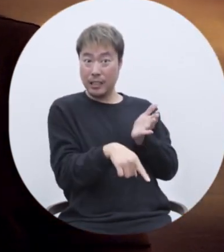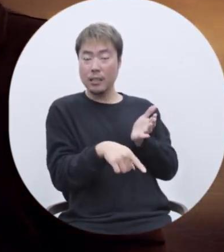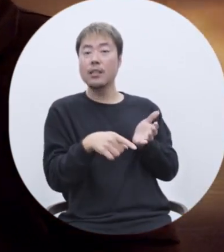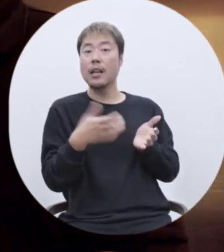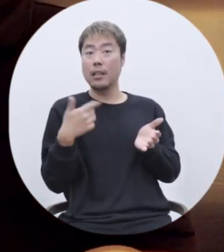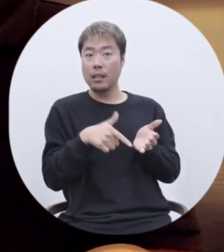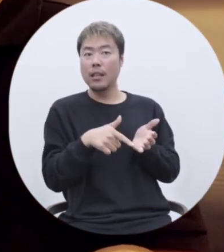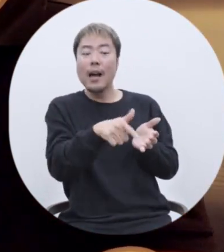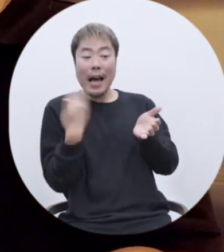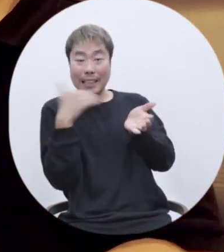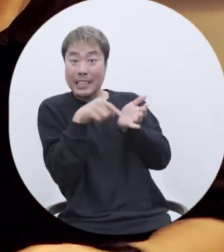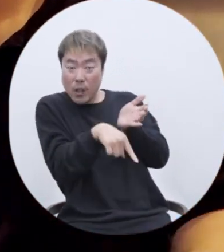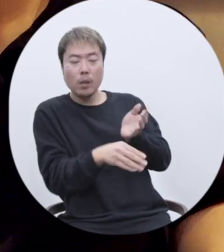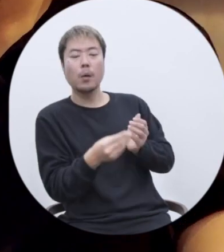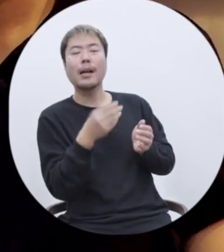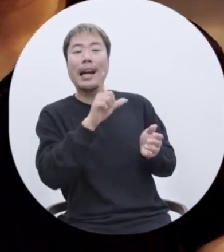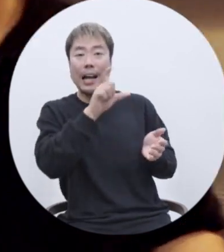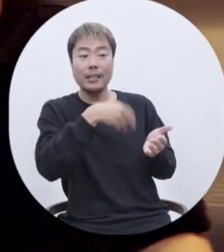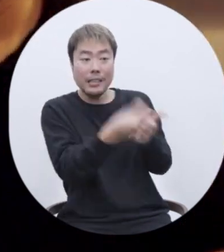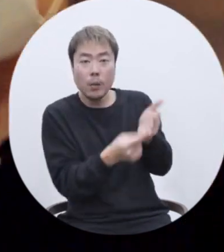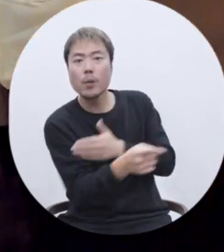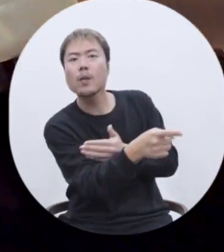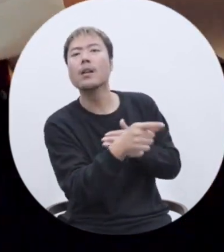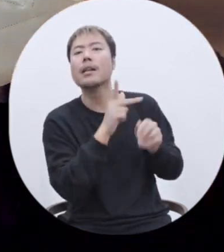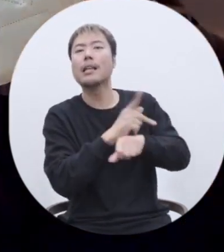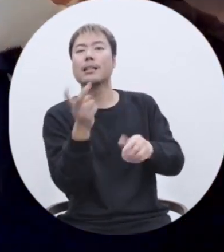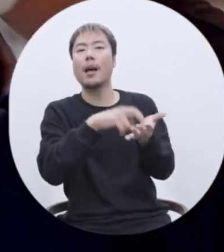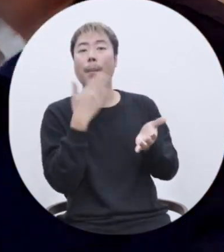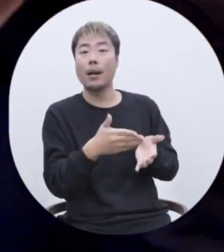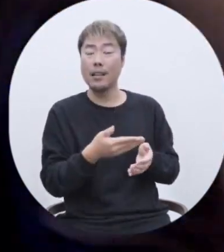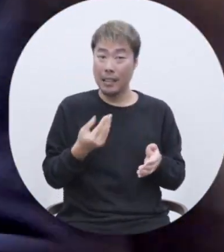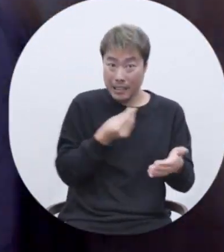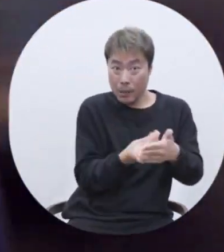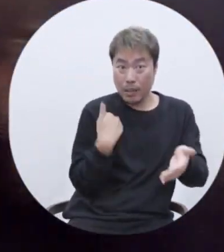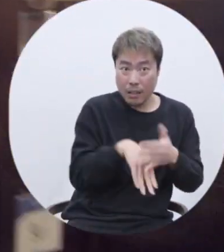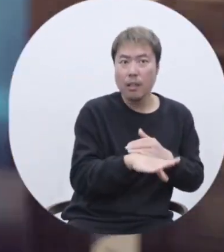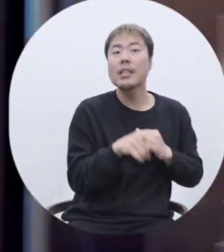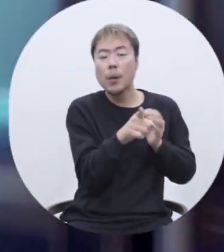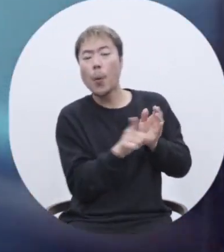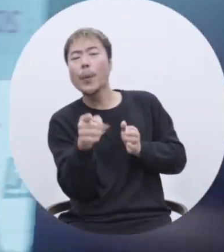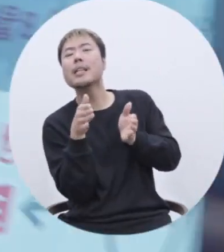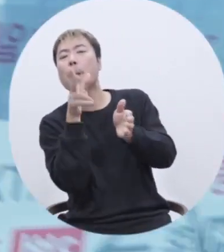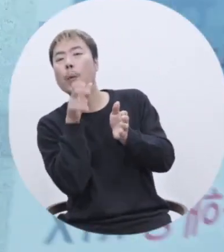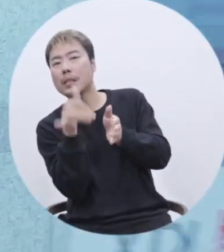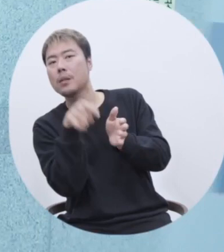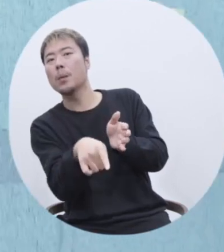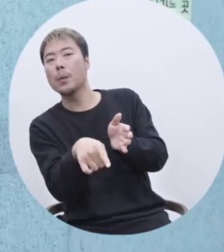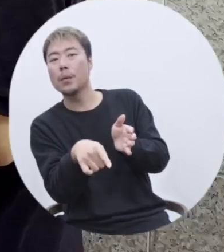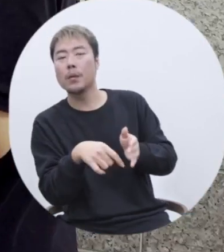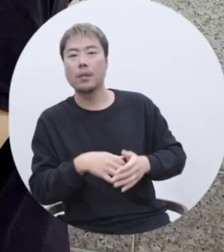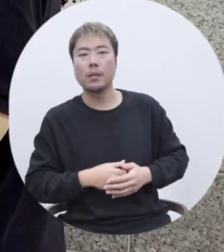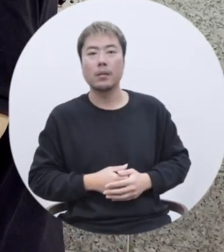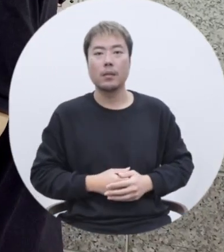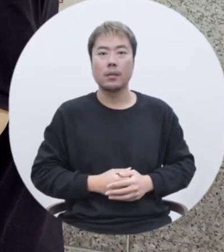거기 찍고 들어가셔야 되거든요. 찍고 밑으로 들어가야 돼요? 거기 옆으로 나가는 길이 있어요.